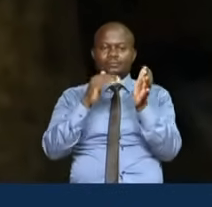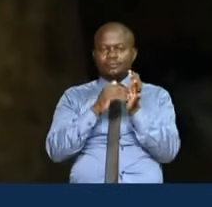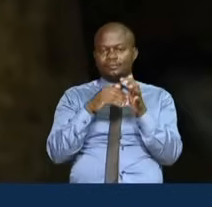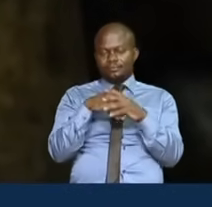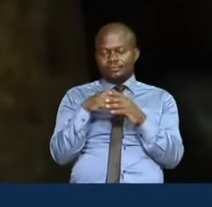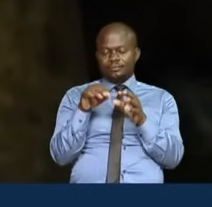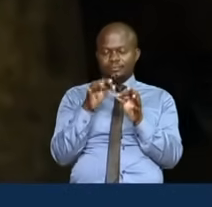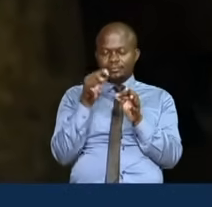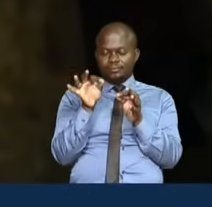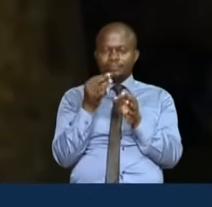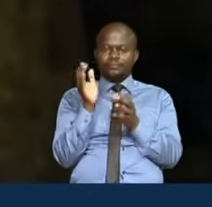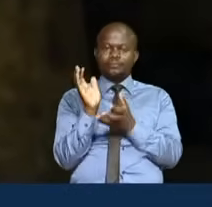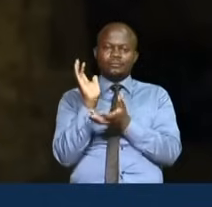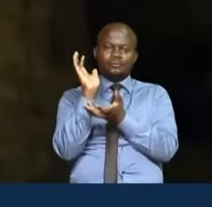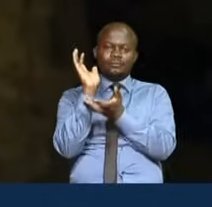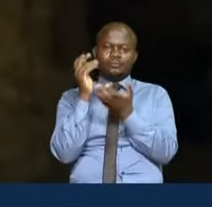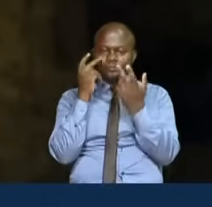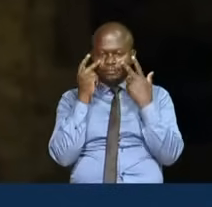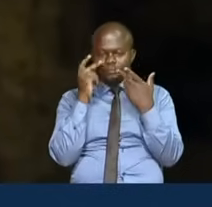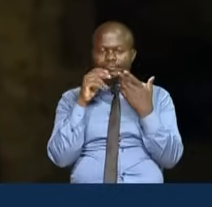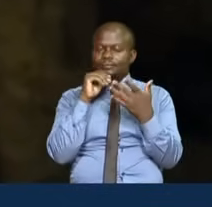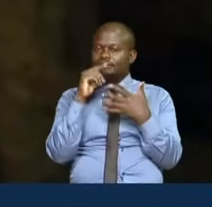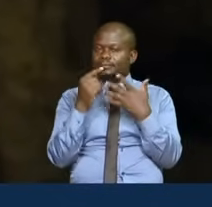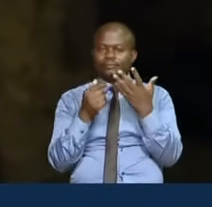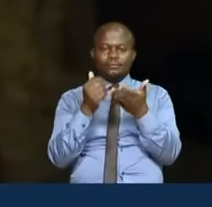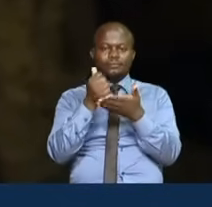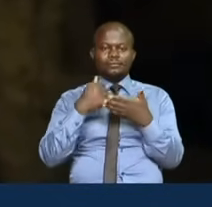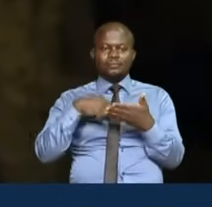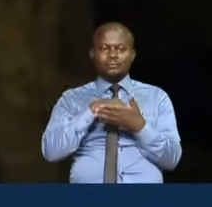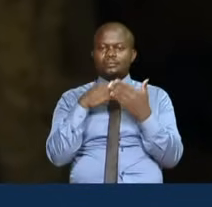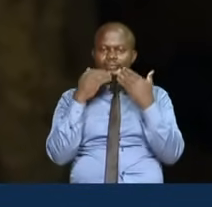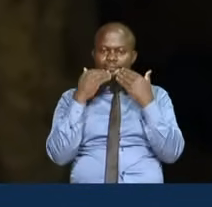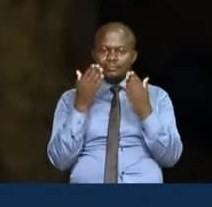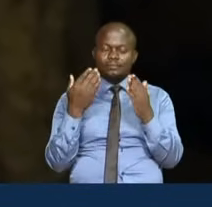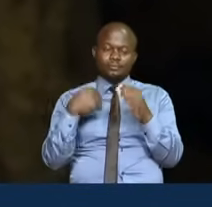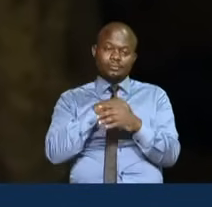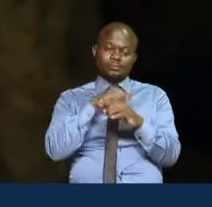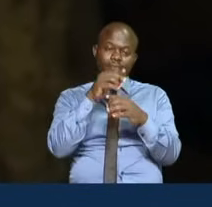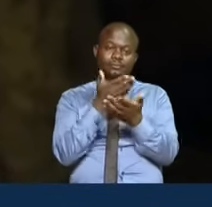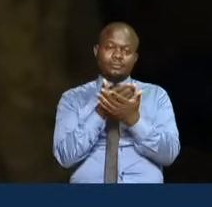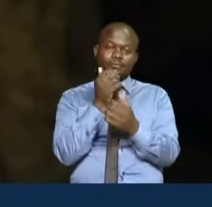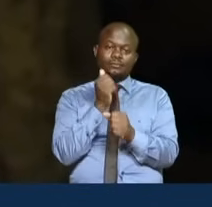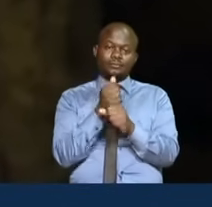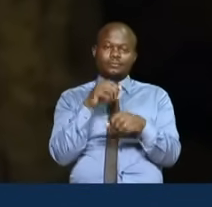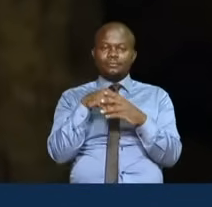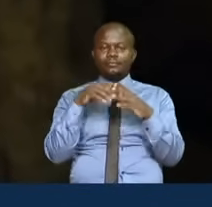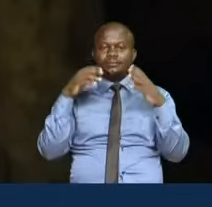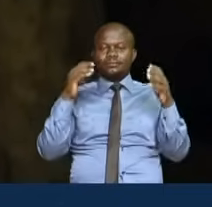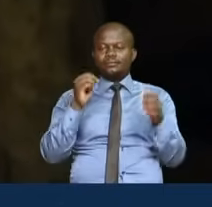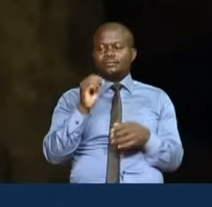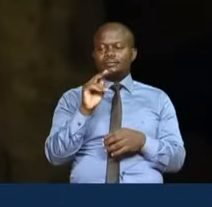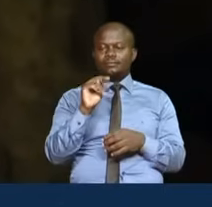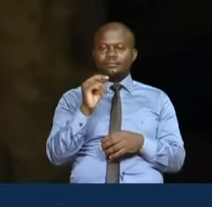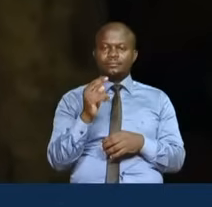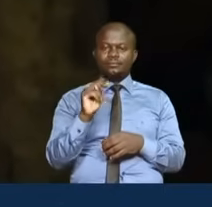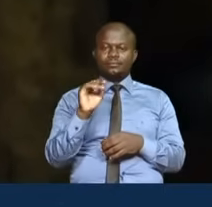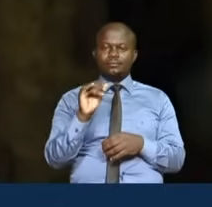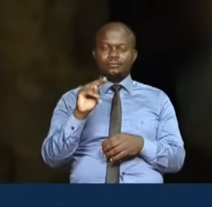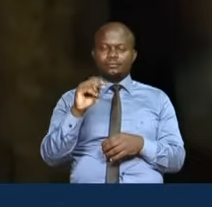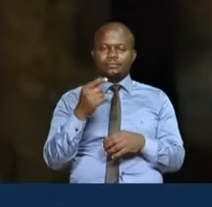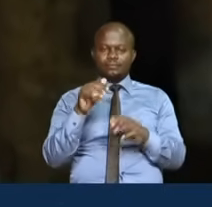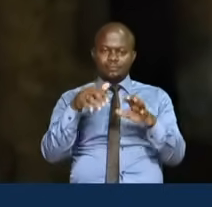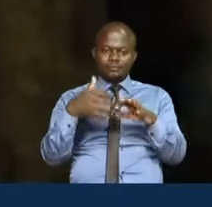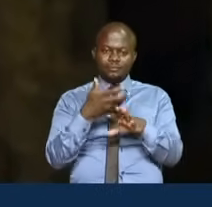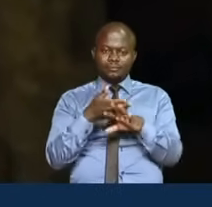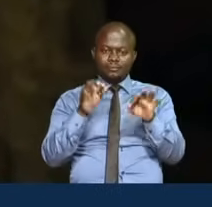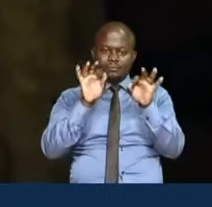w'agaseke ariko mbona ntaho biri kumvana naho biri kungeza ubwo ndaza nsaba akazi muri Big Mining ndacukura mbona